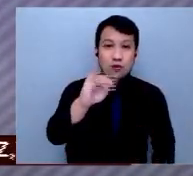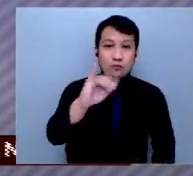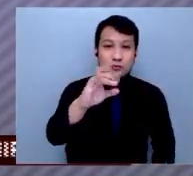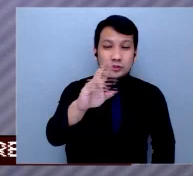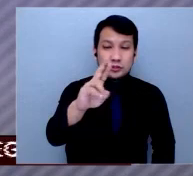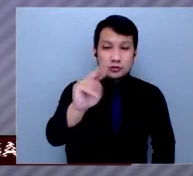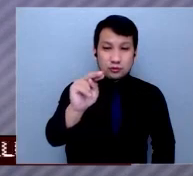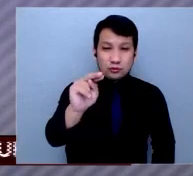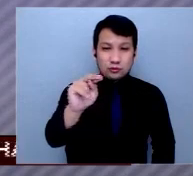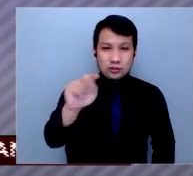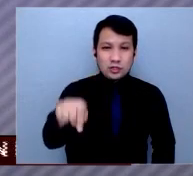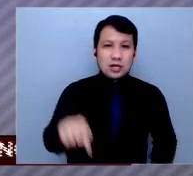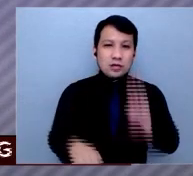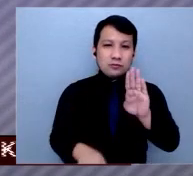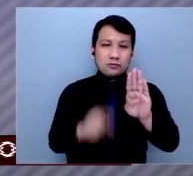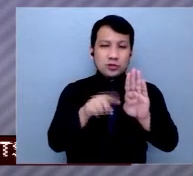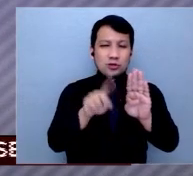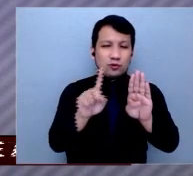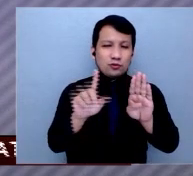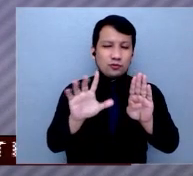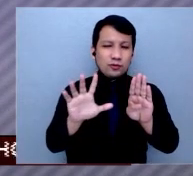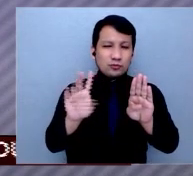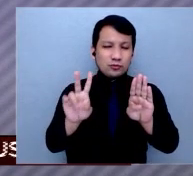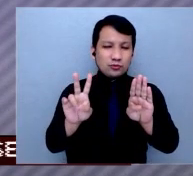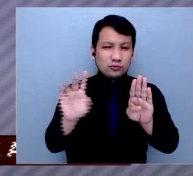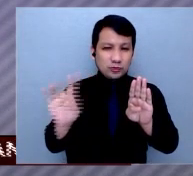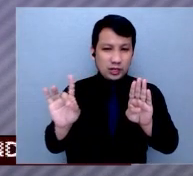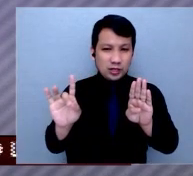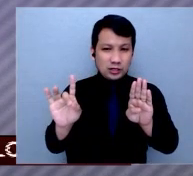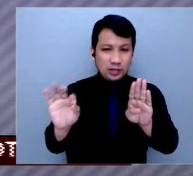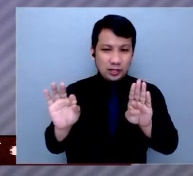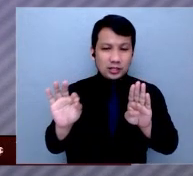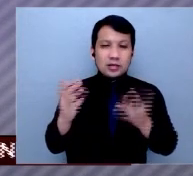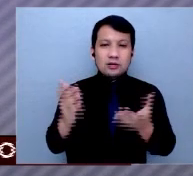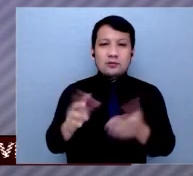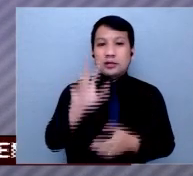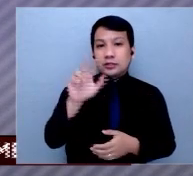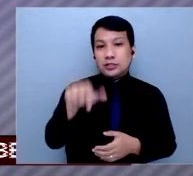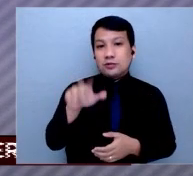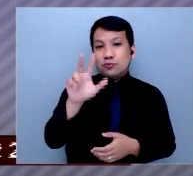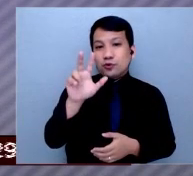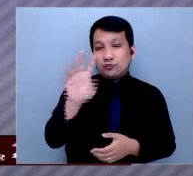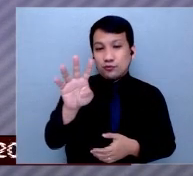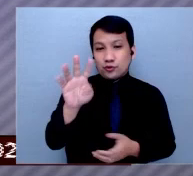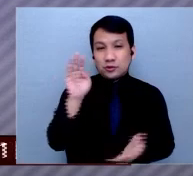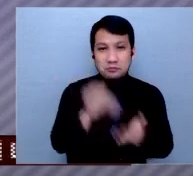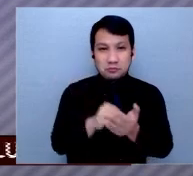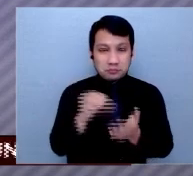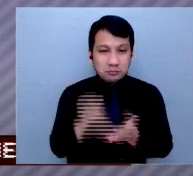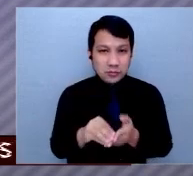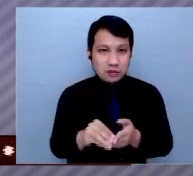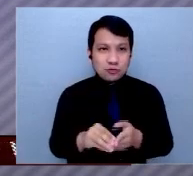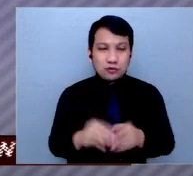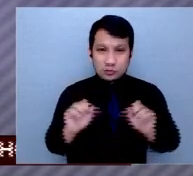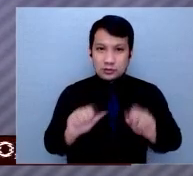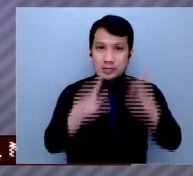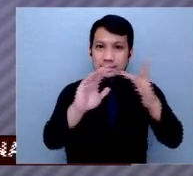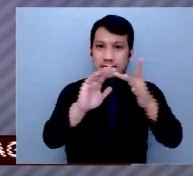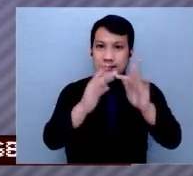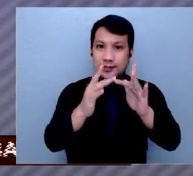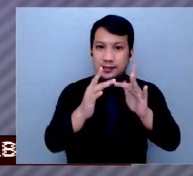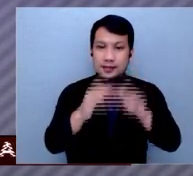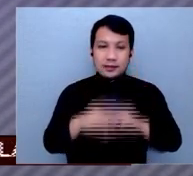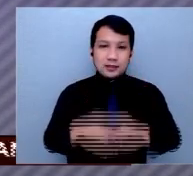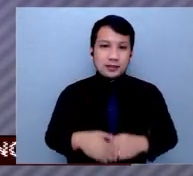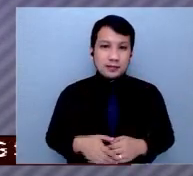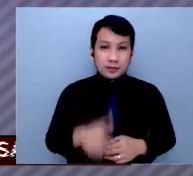variant B.1.1.529, pumalo na sa halos 3.4 million ang mentions nito online.